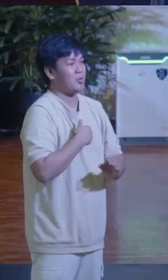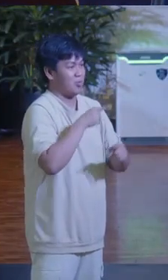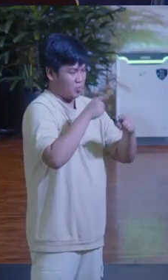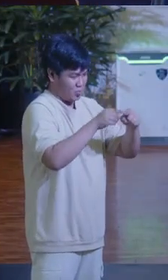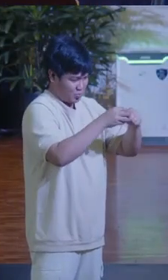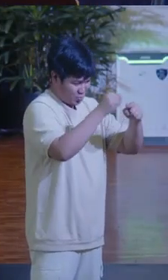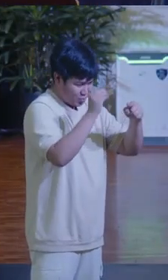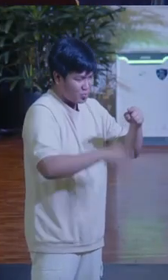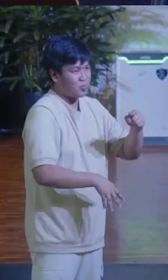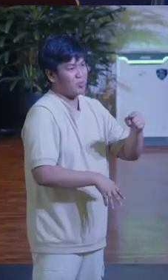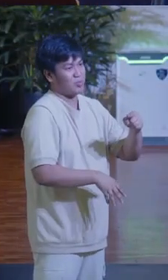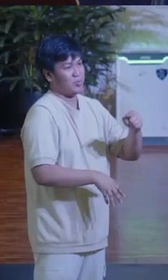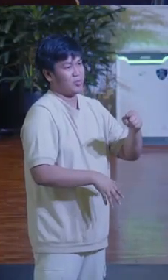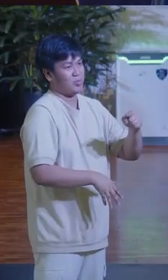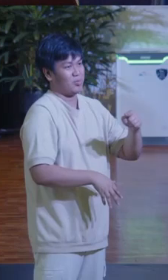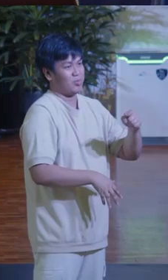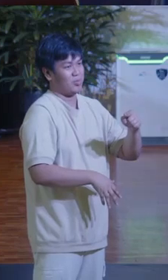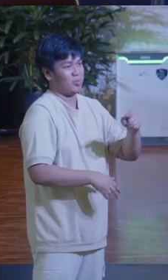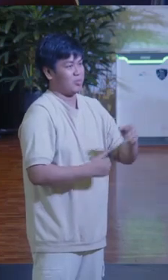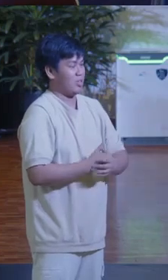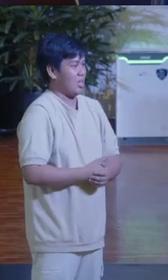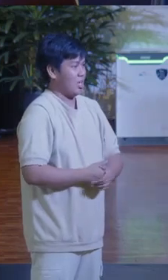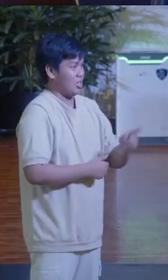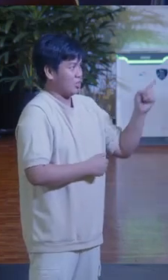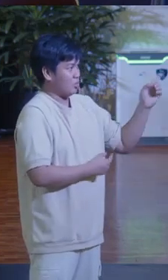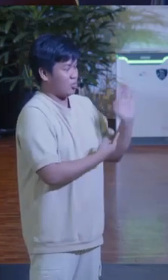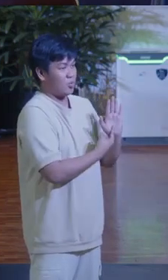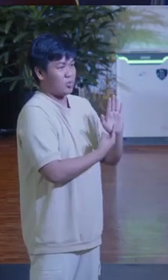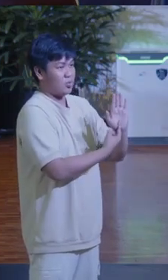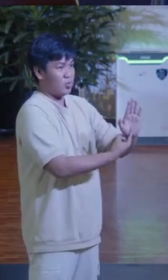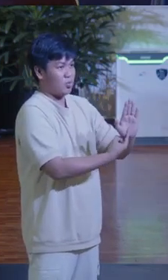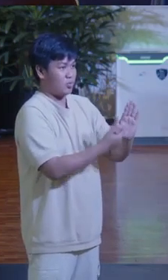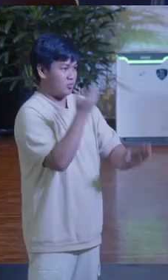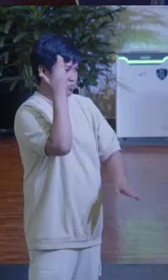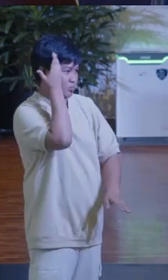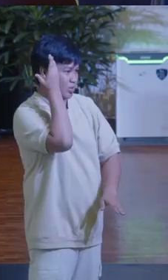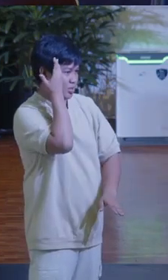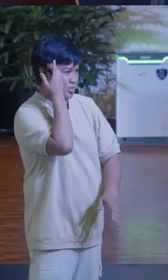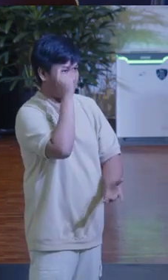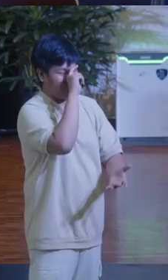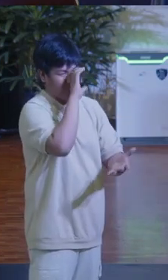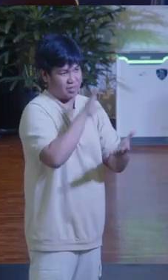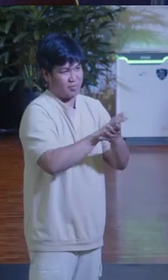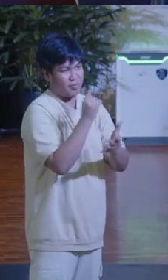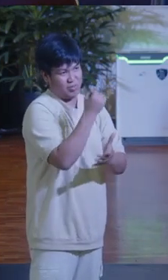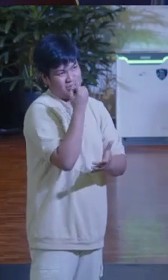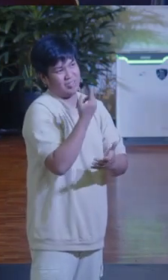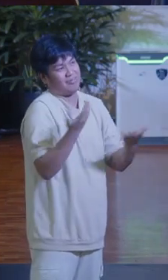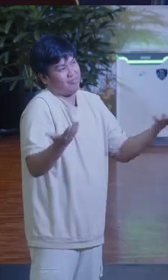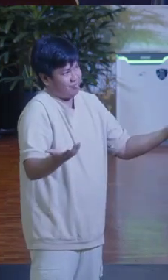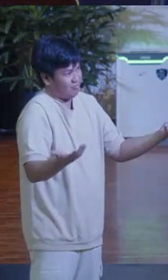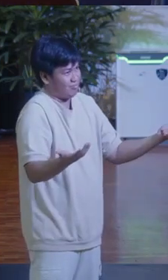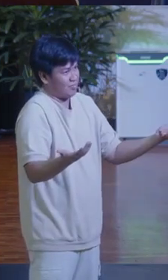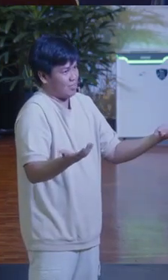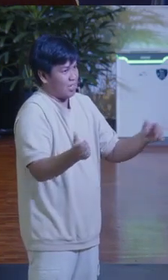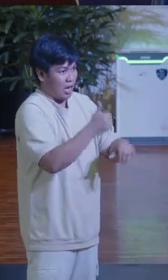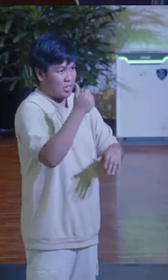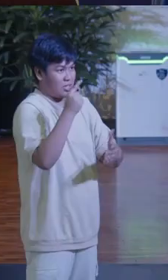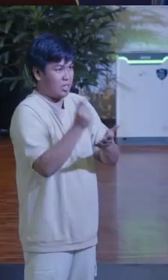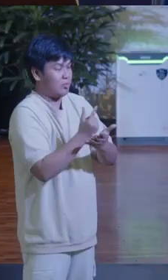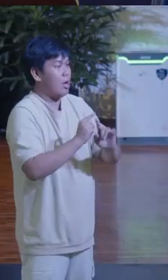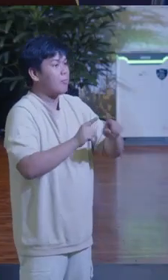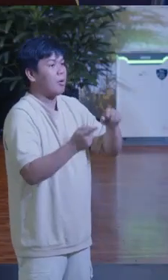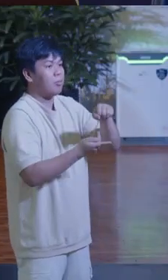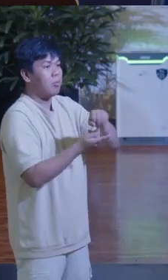Sa kanilang pagkilos, para nilang ipinapakita na mayroon pang ibang gospel. Sabi